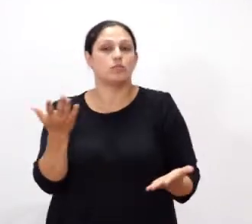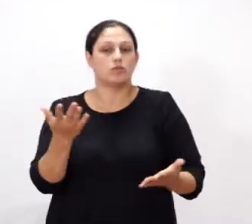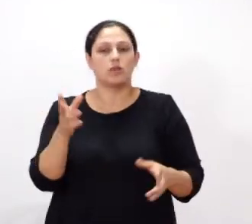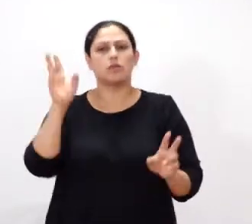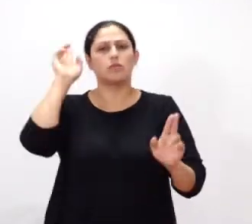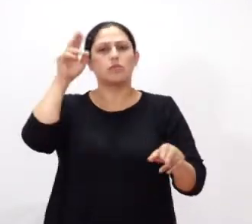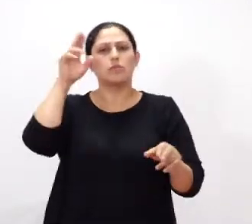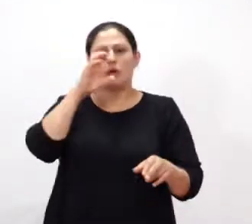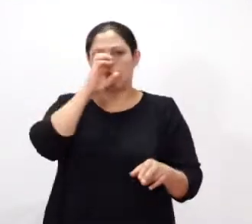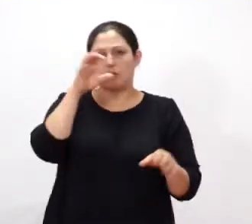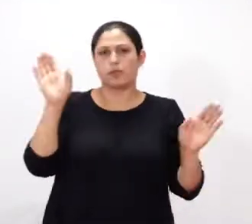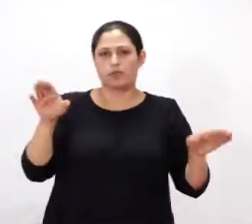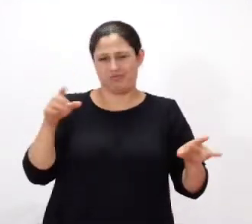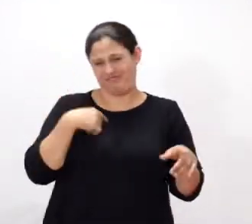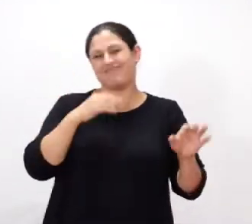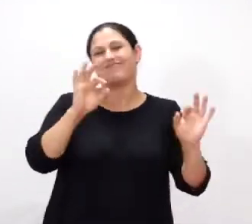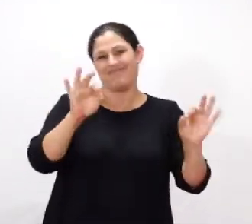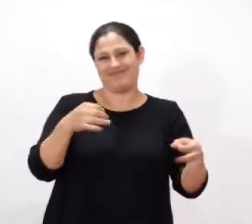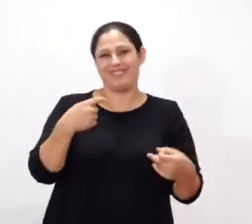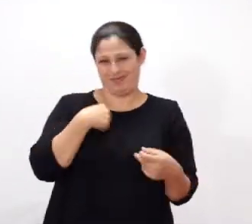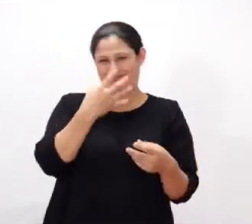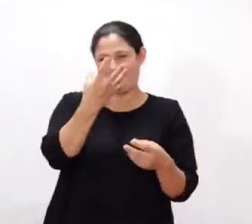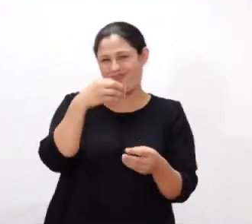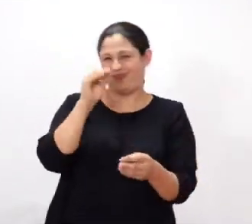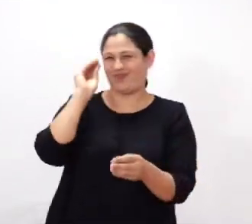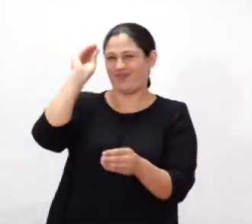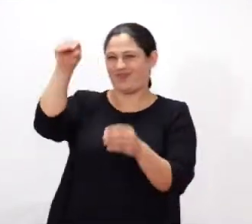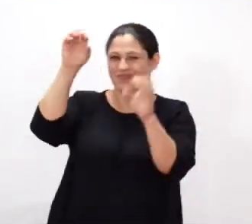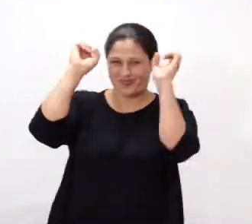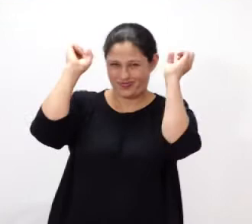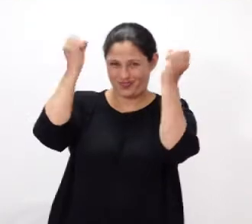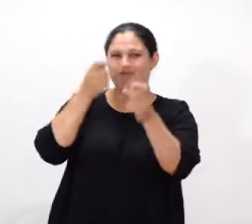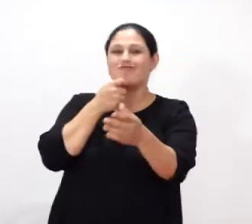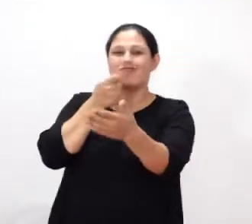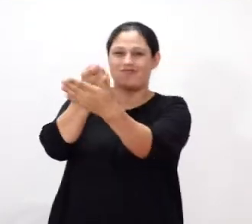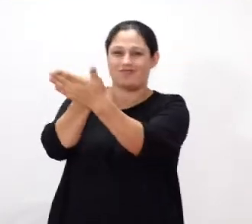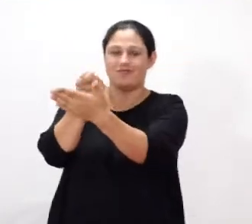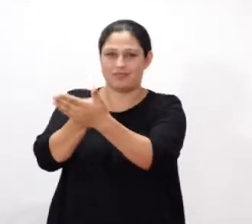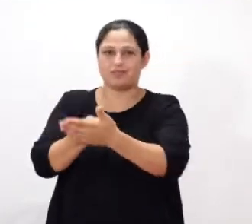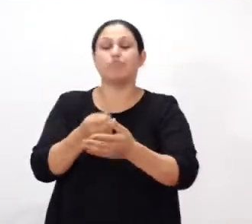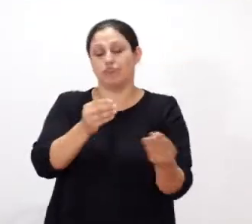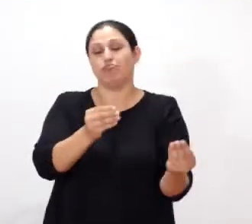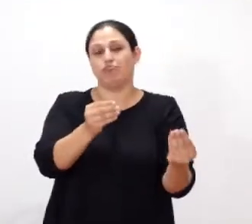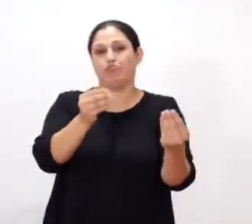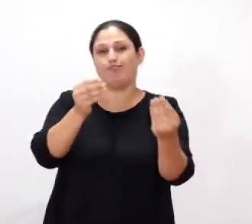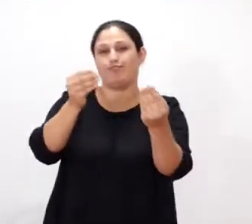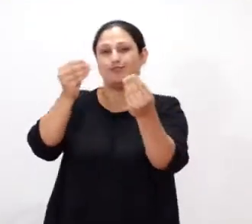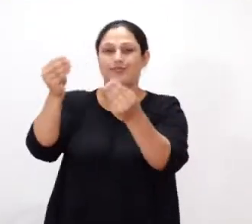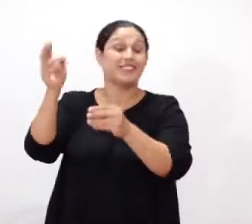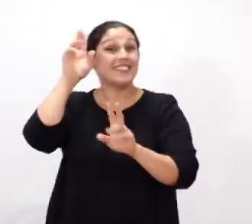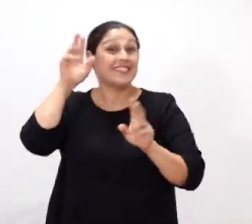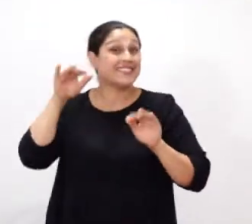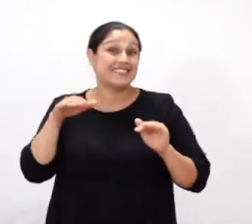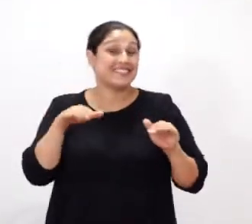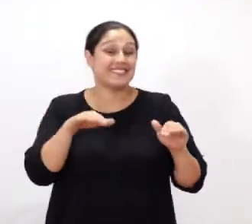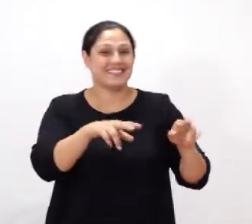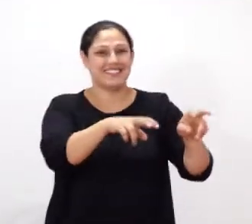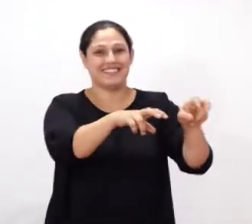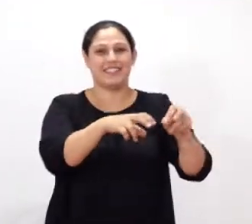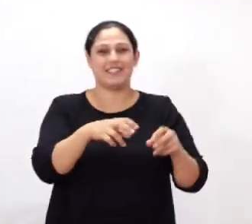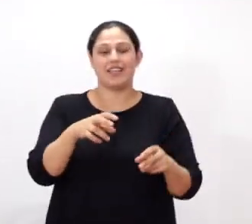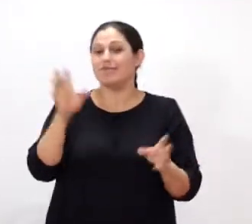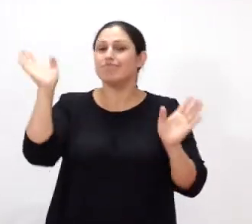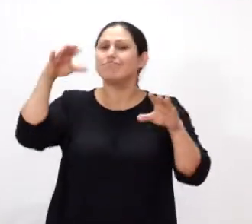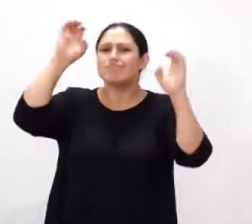بوم اجازه ده من به هر خوراک این حرف را خورانم مرحمت انا حاضر